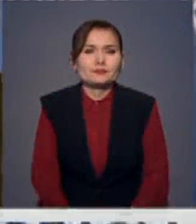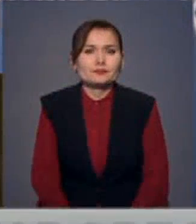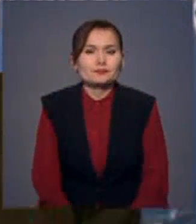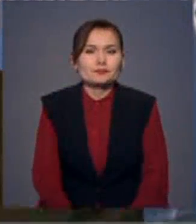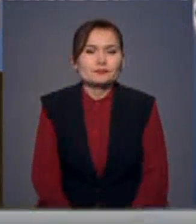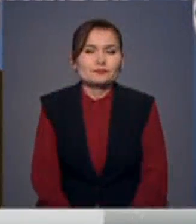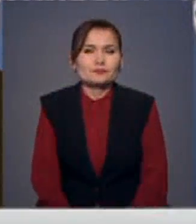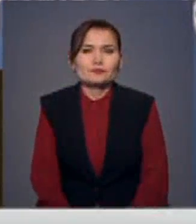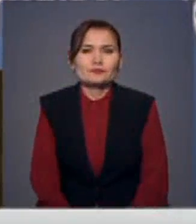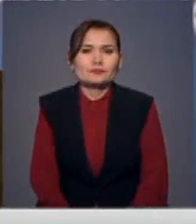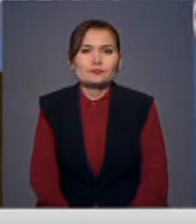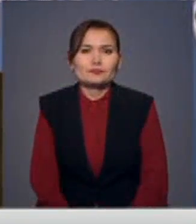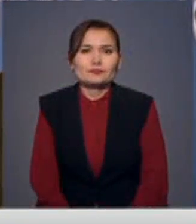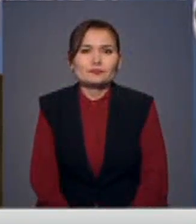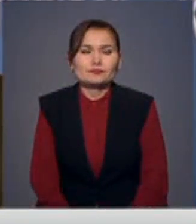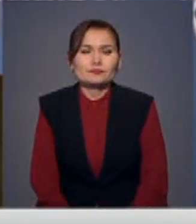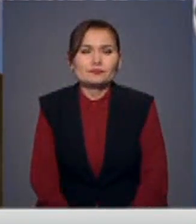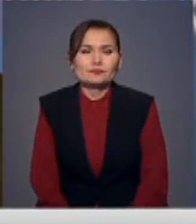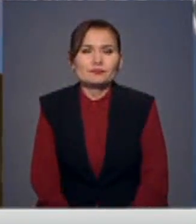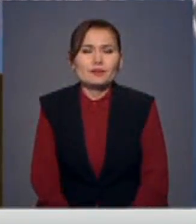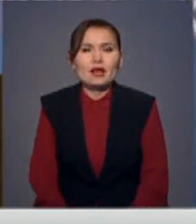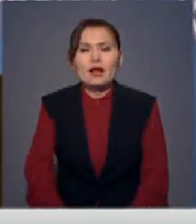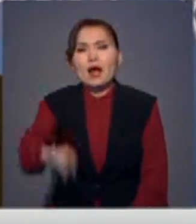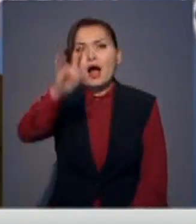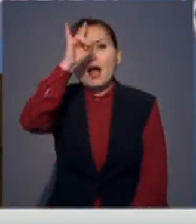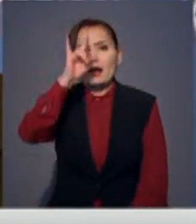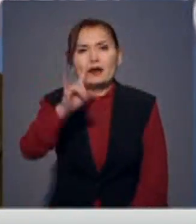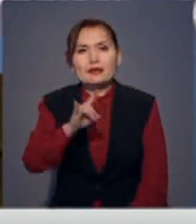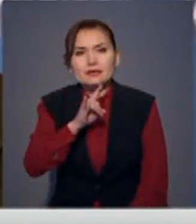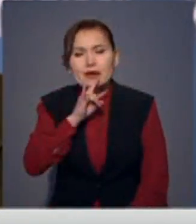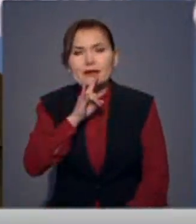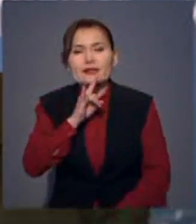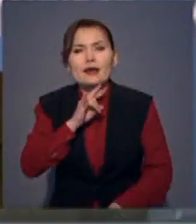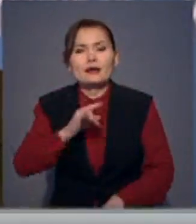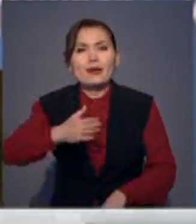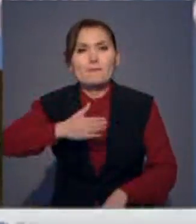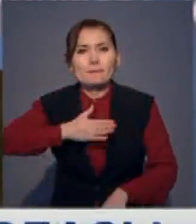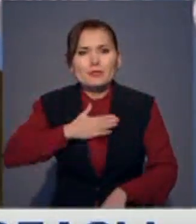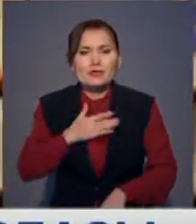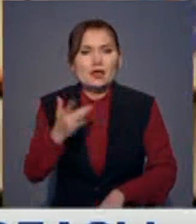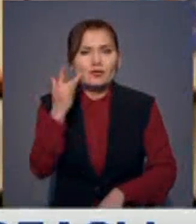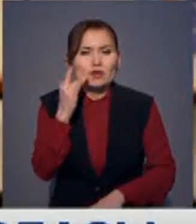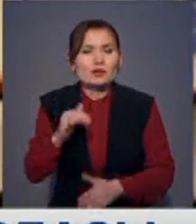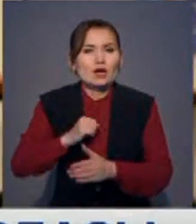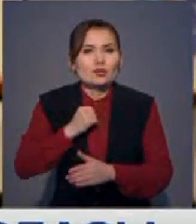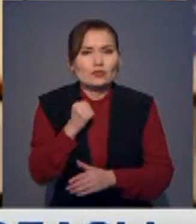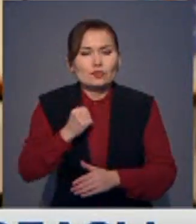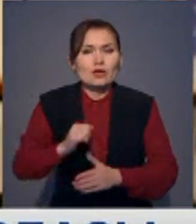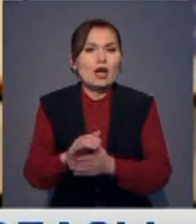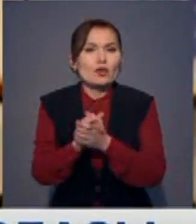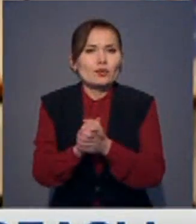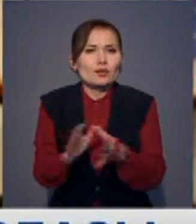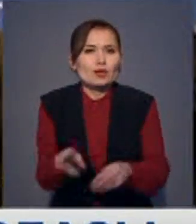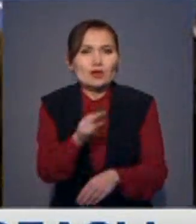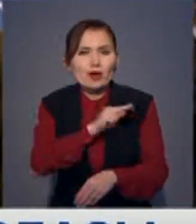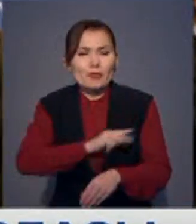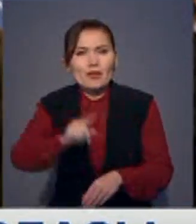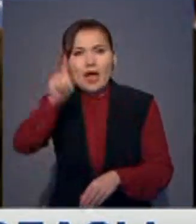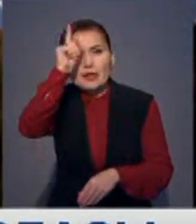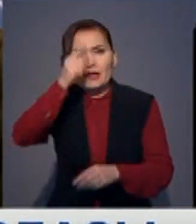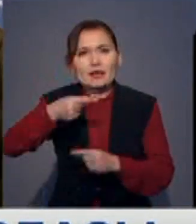Казахстан крайне интересный, как вы знаете. Казахстан біздің аймақтағы ірі нарығымыз болып саналады. Орталық Азия аумағы бойынша неміс